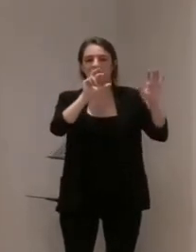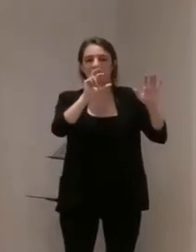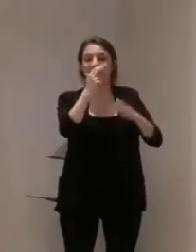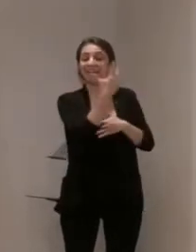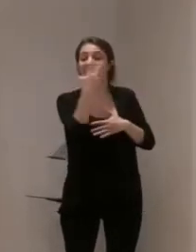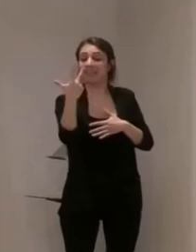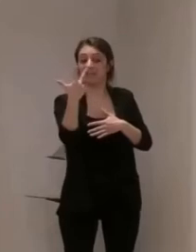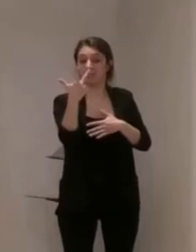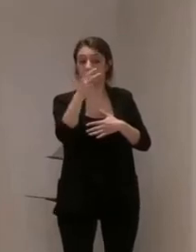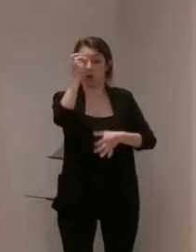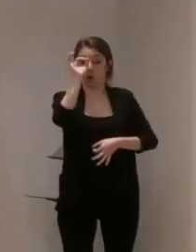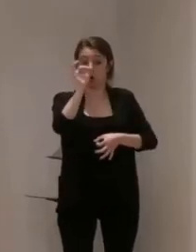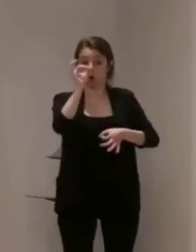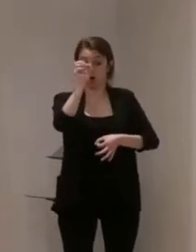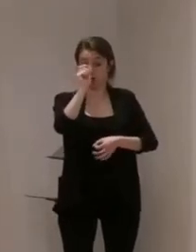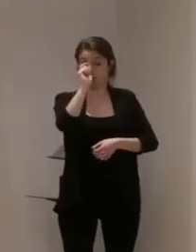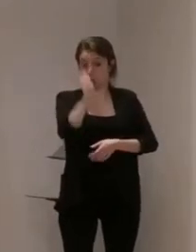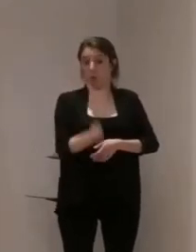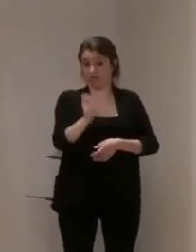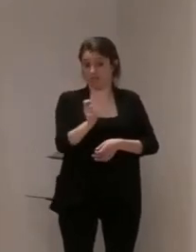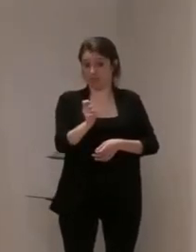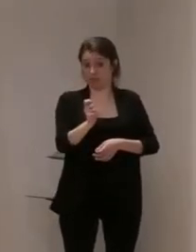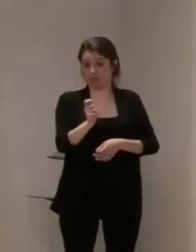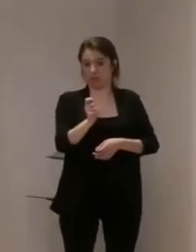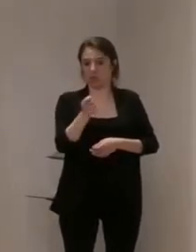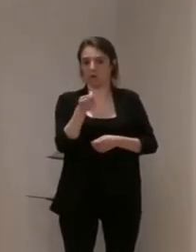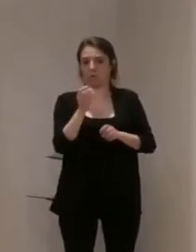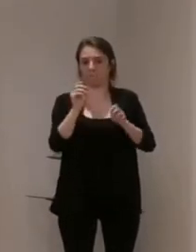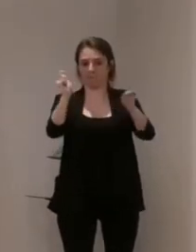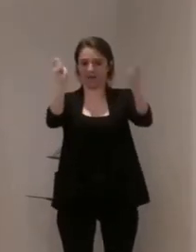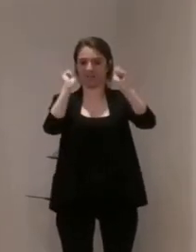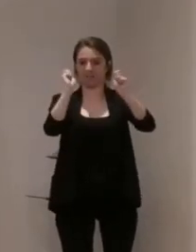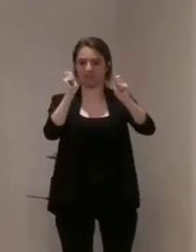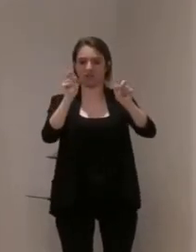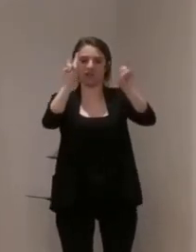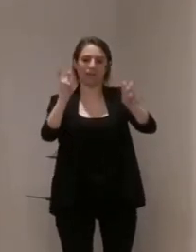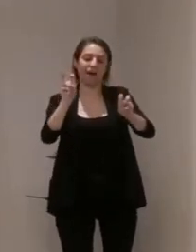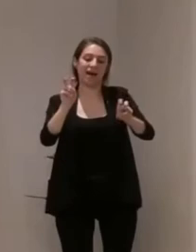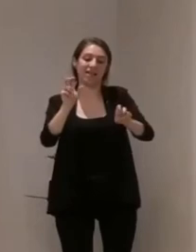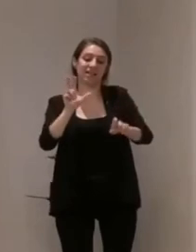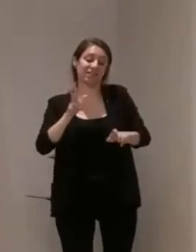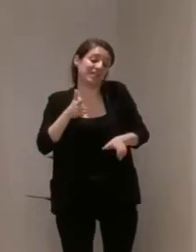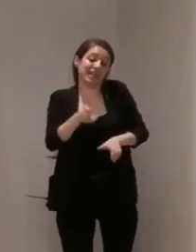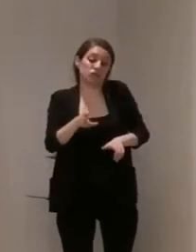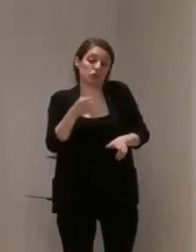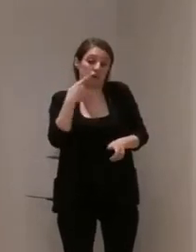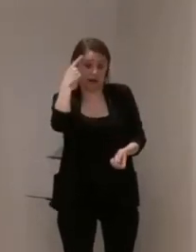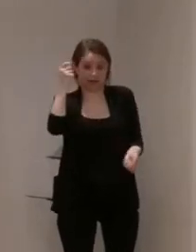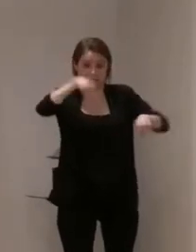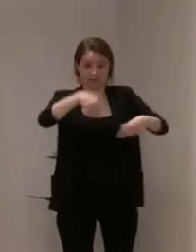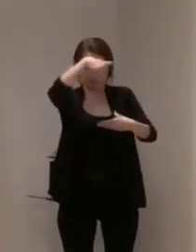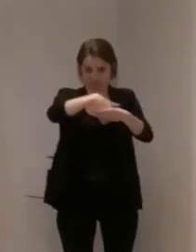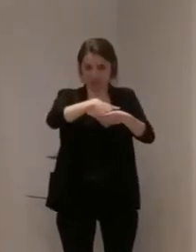33 jutges es van manifestar a favor del dret a decidir, van fer un document. I van sortir al cap d'uns dies a la